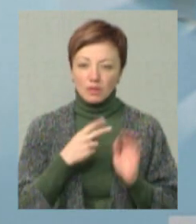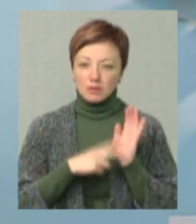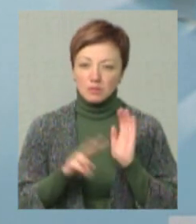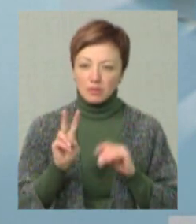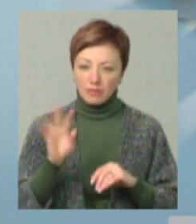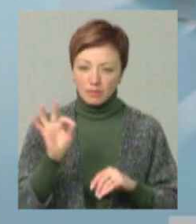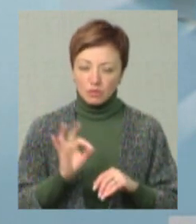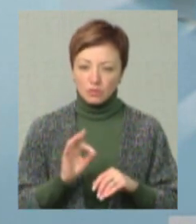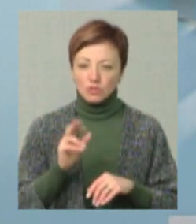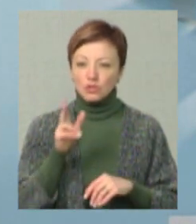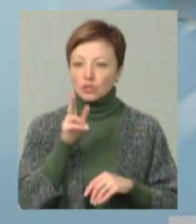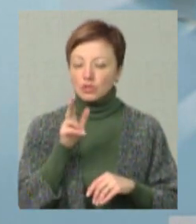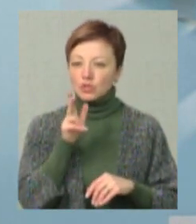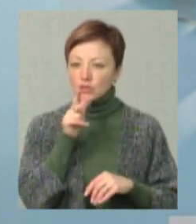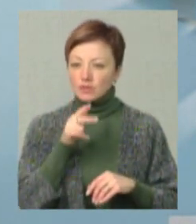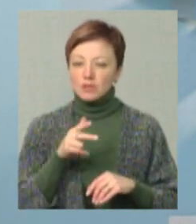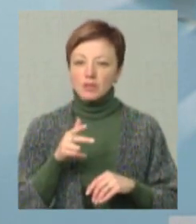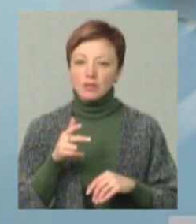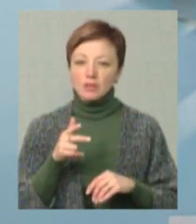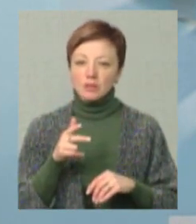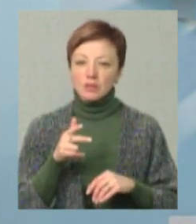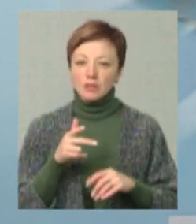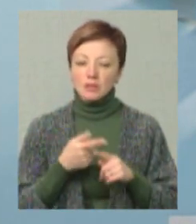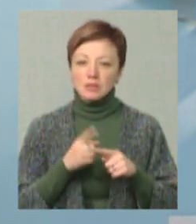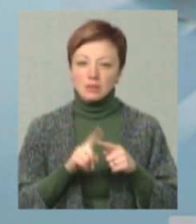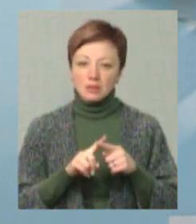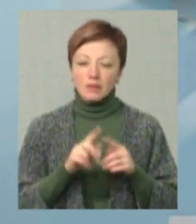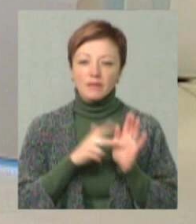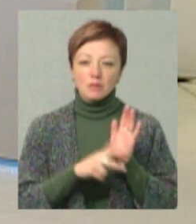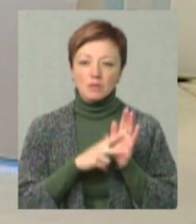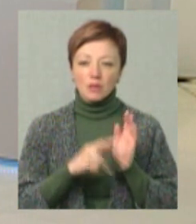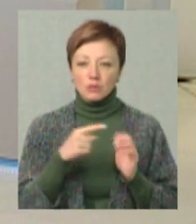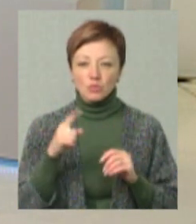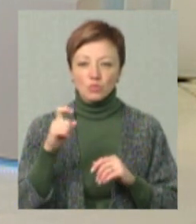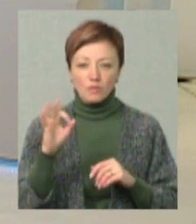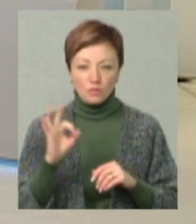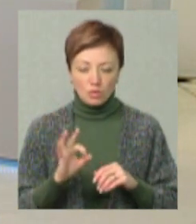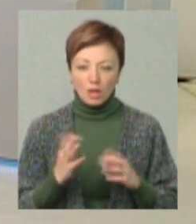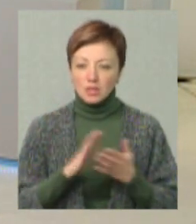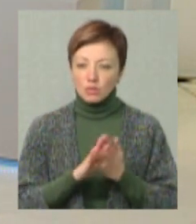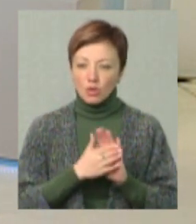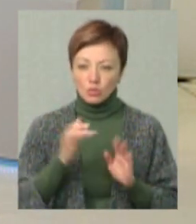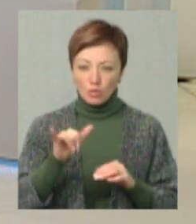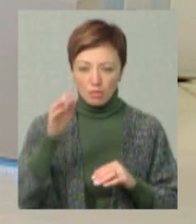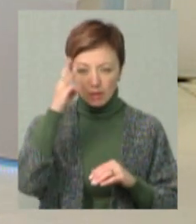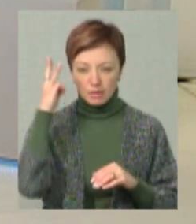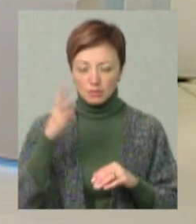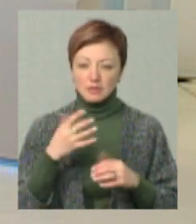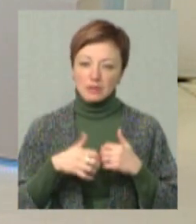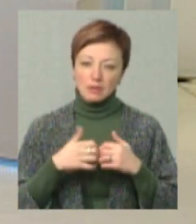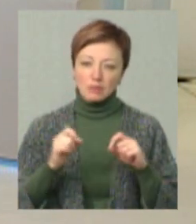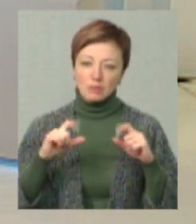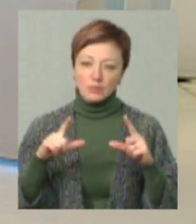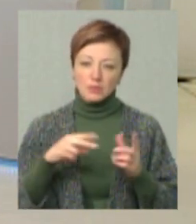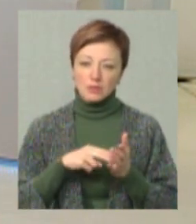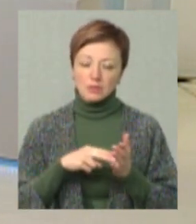на 72%, у Чернівцях на 2-3-кімнатні квартири, за тими ж даними, на 80-100. Ну, то яка ситуація в Хмельницькому? Наскільки в